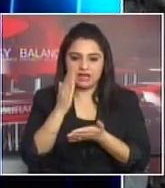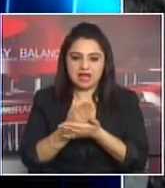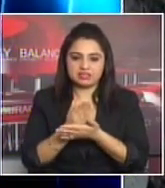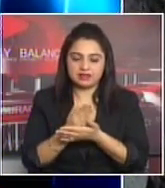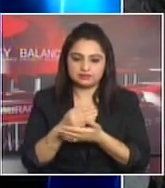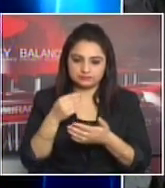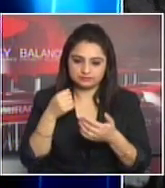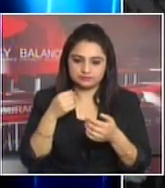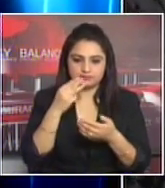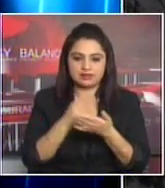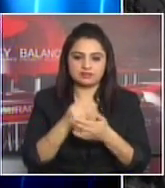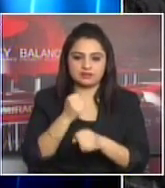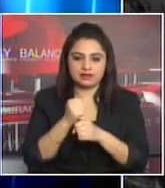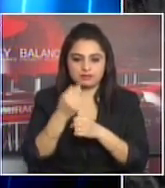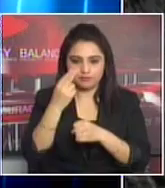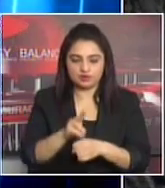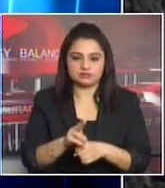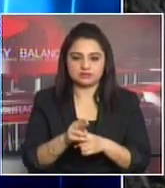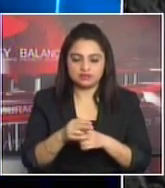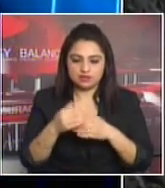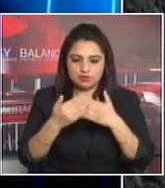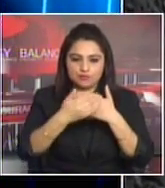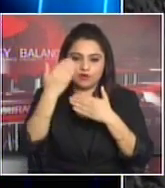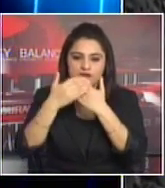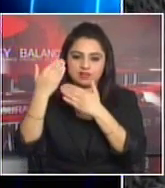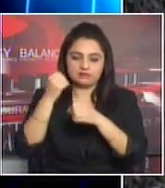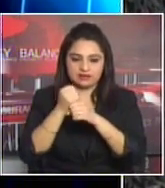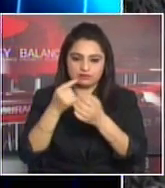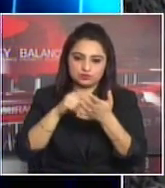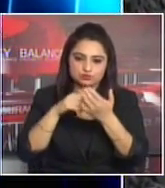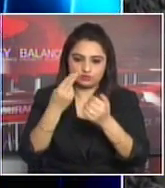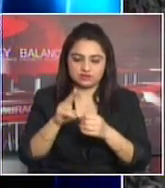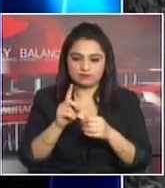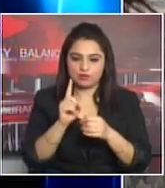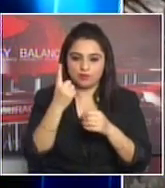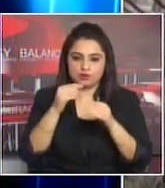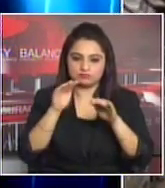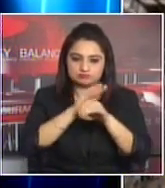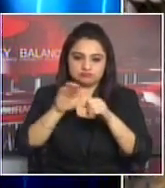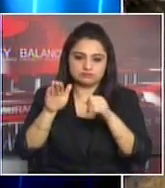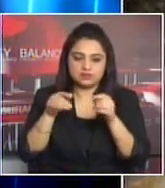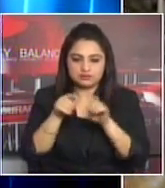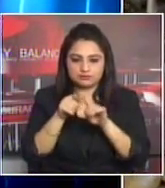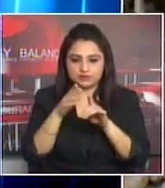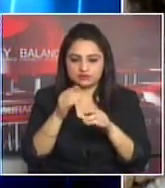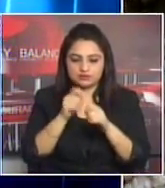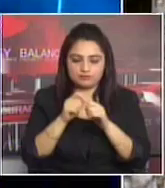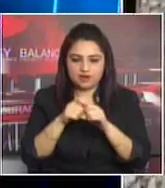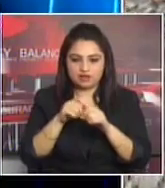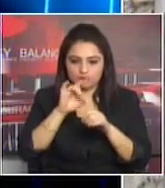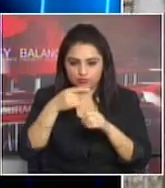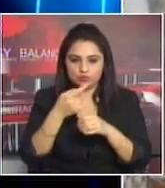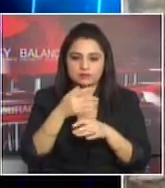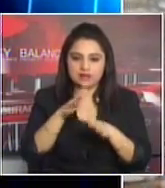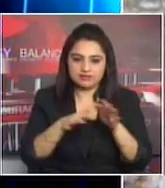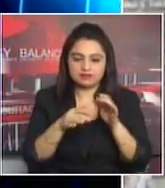छ। जग बसालेर वरिपरि पर्खाल लगाउने काम गरिए पनि पहिलो तलाको ढलान समेत नभएका कारण बनाइएका पूर्वाधारहरू समेत